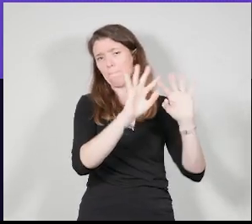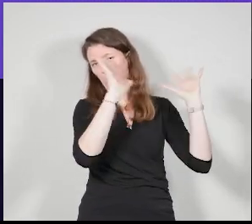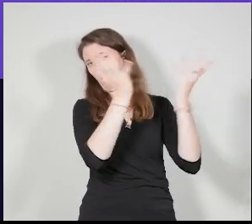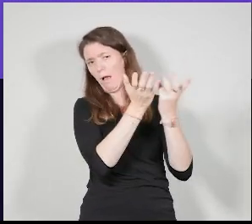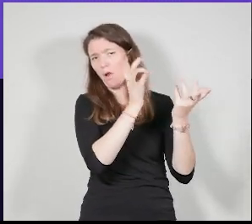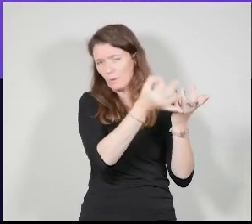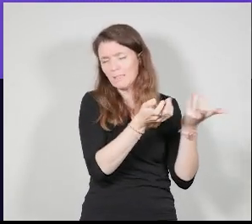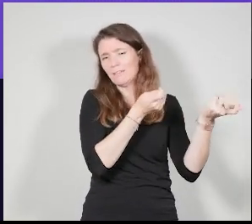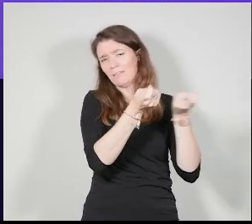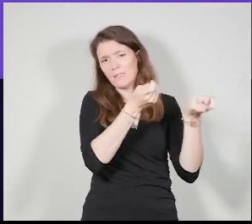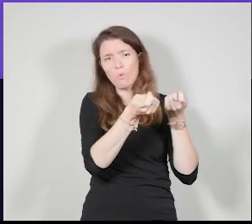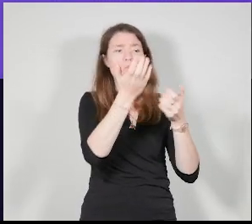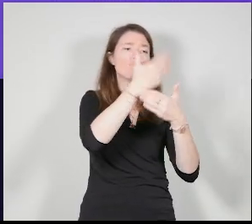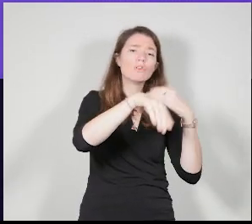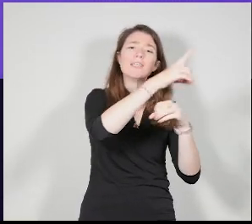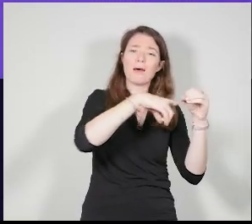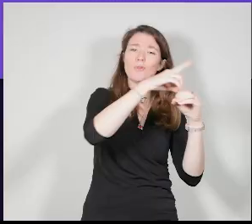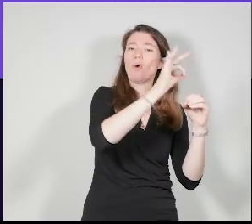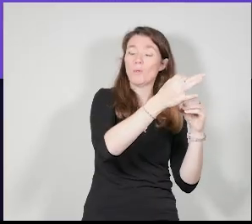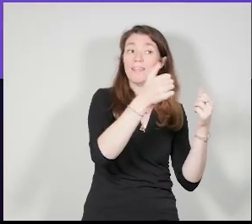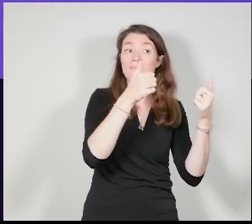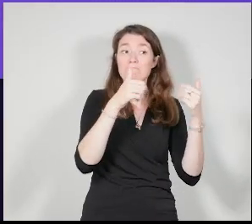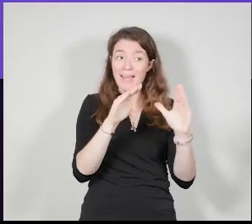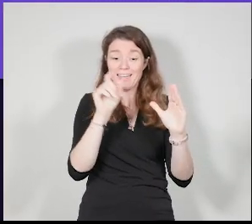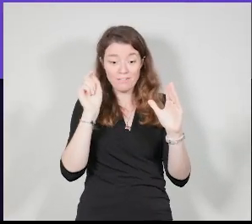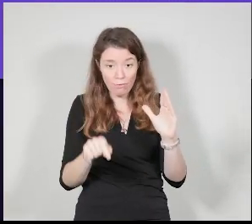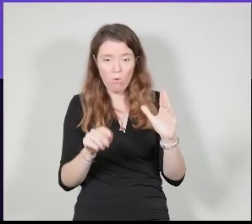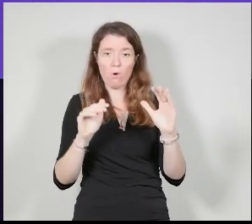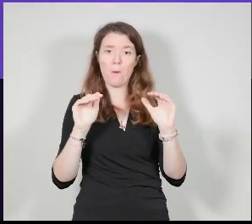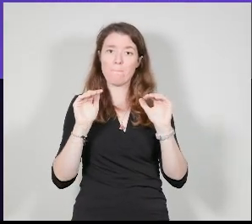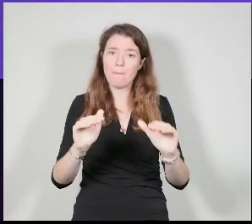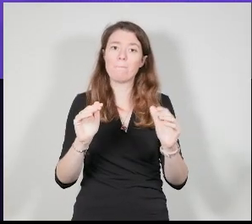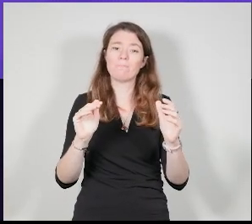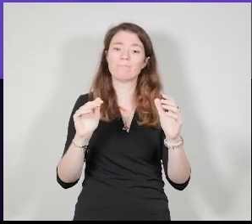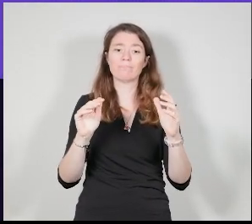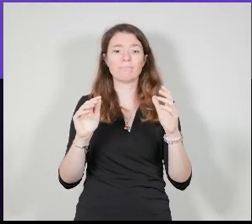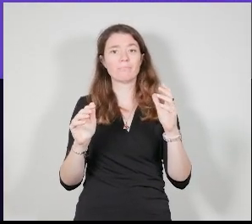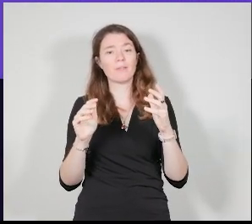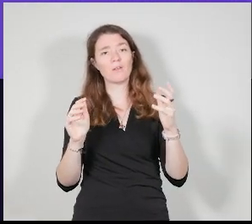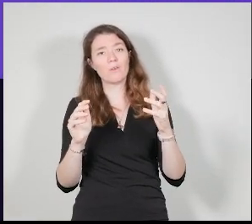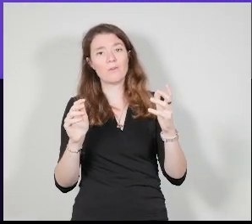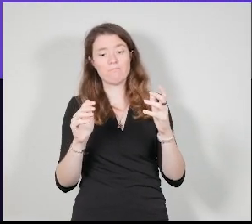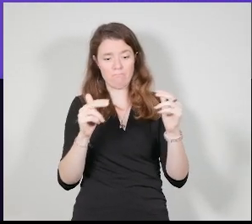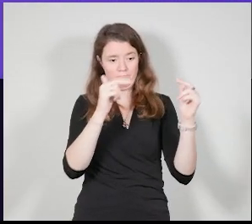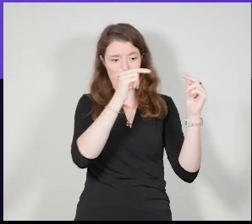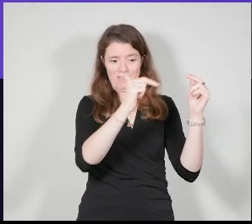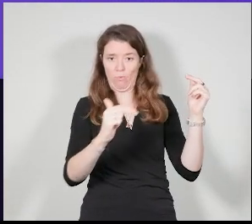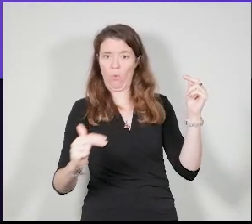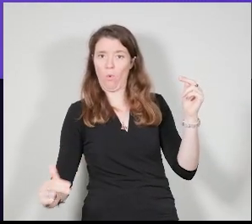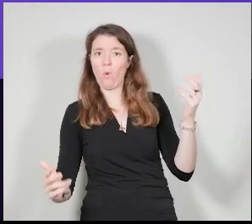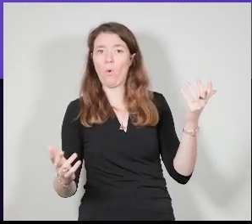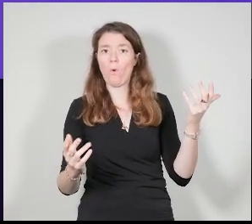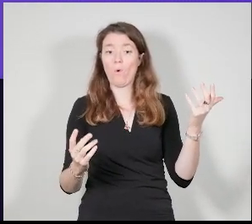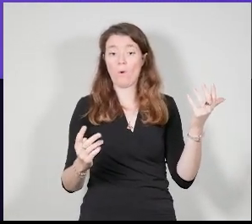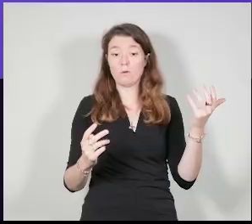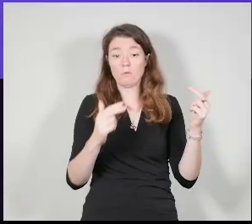globale, au niveau départemental, etc. Mais il faut qu'on positionne ces niveaux, en effet, qui sont